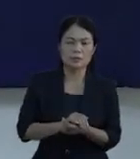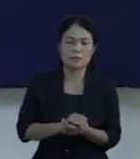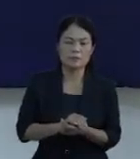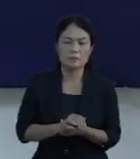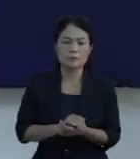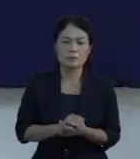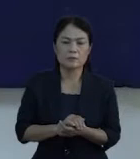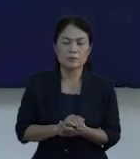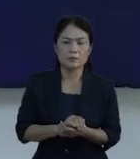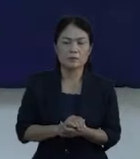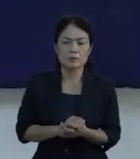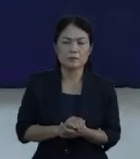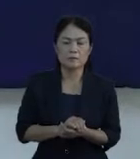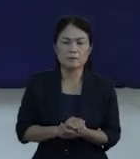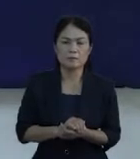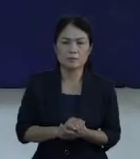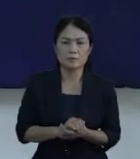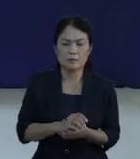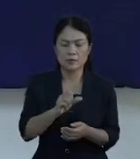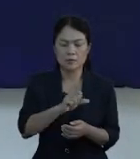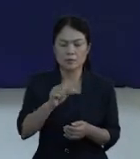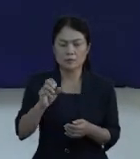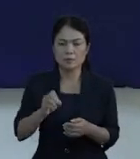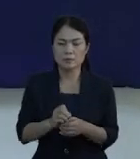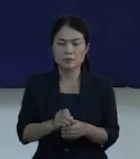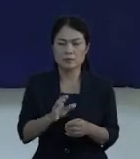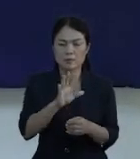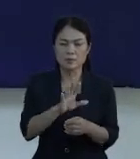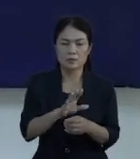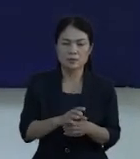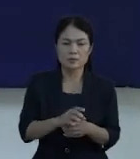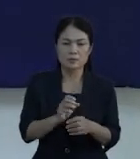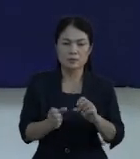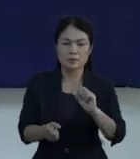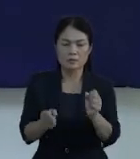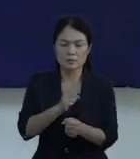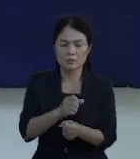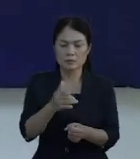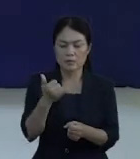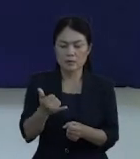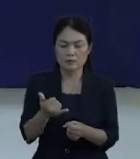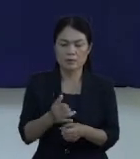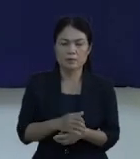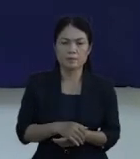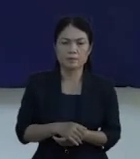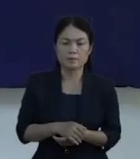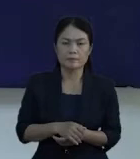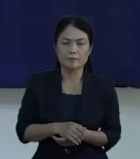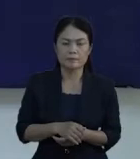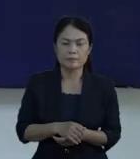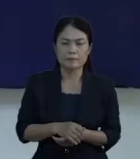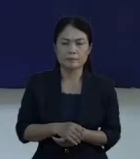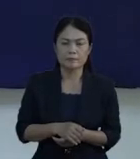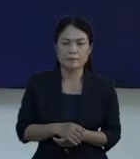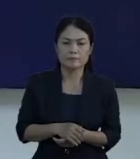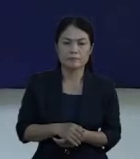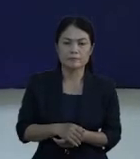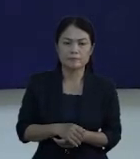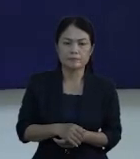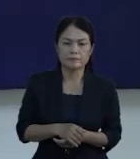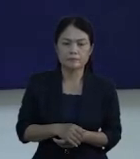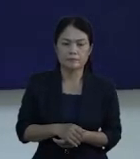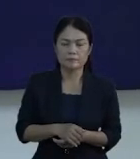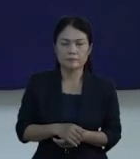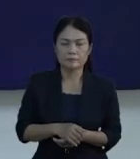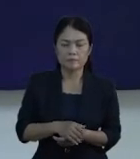và chấn con xe nó bị đám pram chấn khai để chia pram pram mùi vì tới chia phải sợ lời thiệp